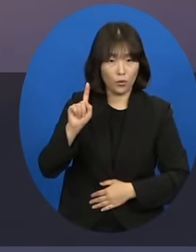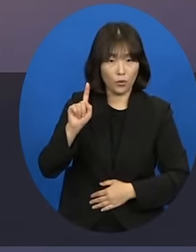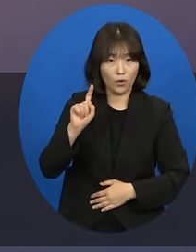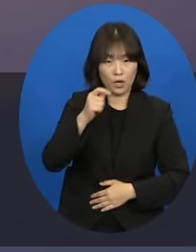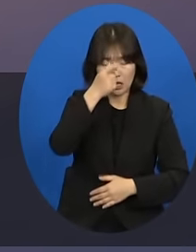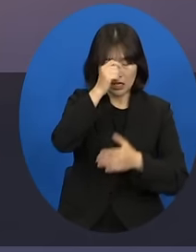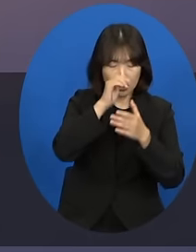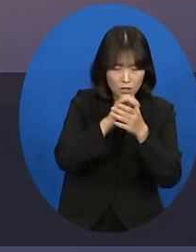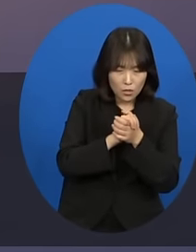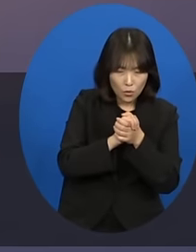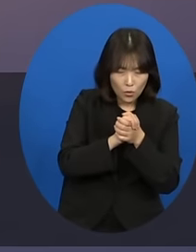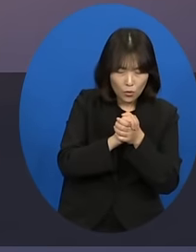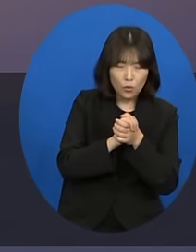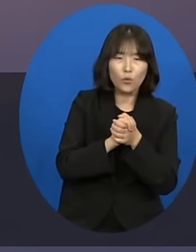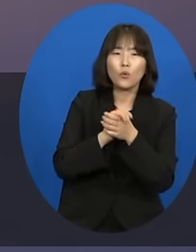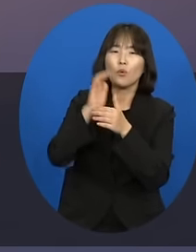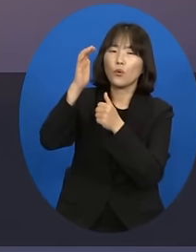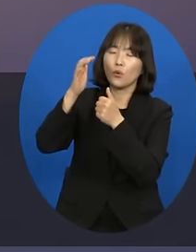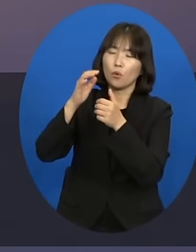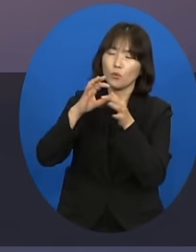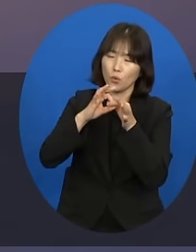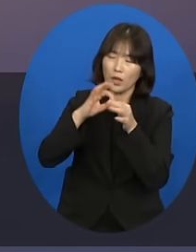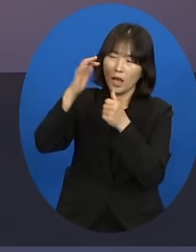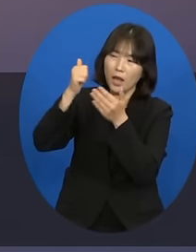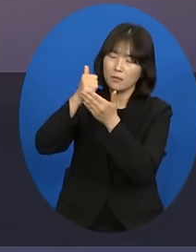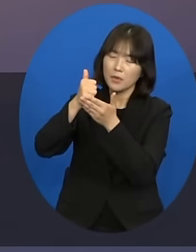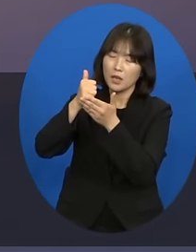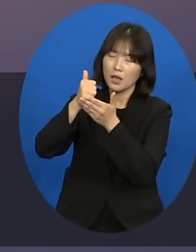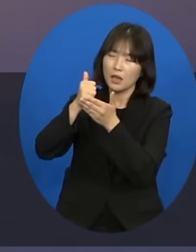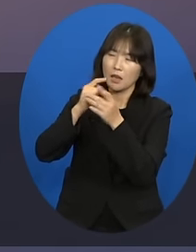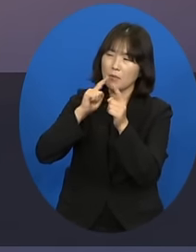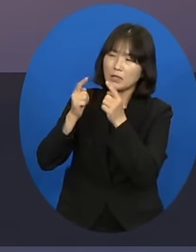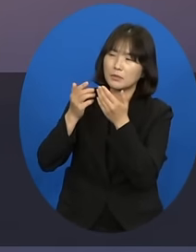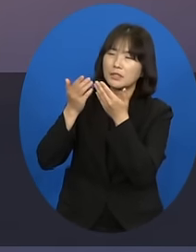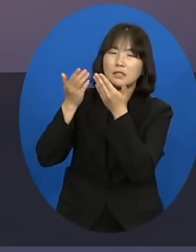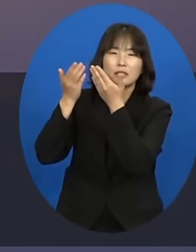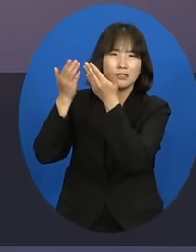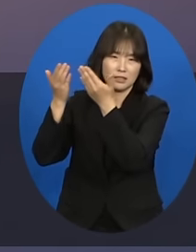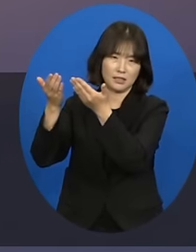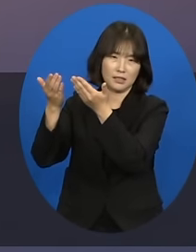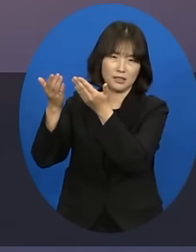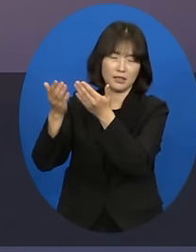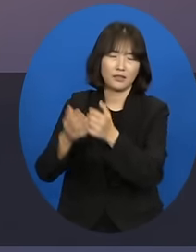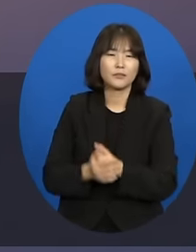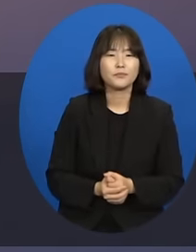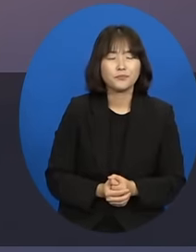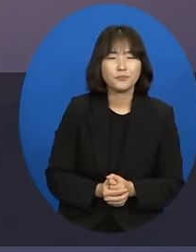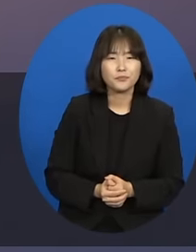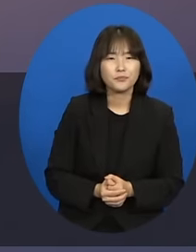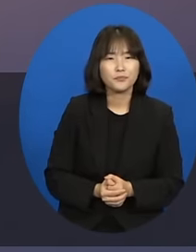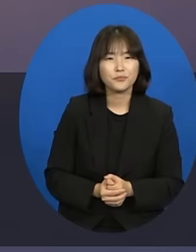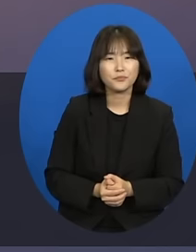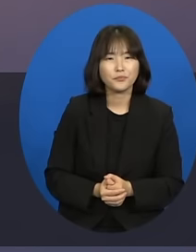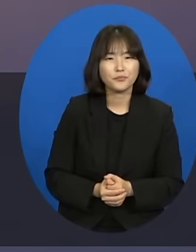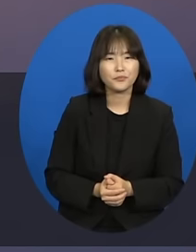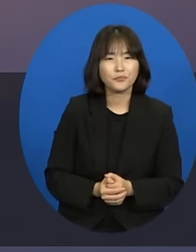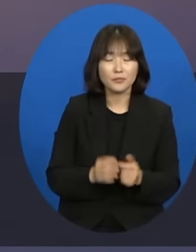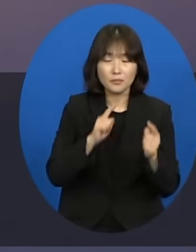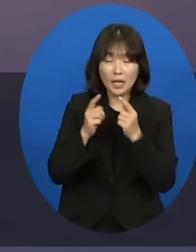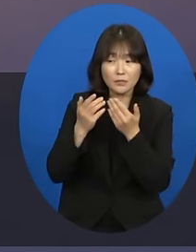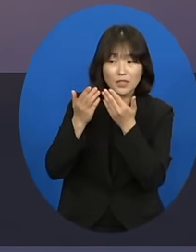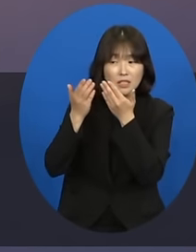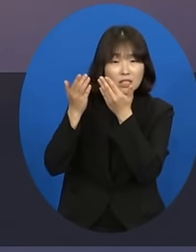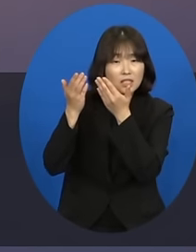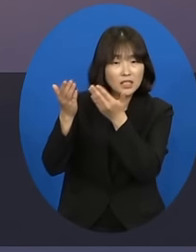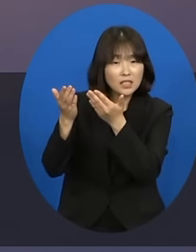기도와 간구로 하나님께 아뢰라라고 되어 있죠. 아뢰라. 아뢴다는 건 뭡니까? 뭐 구체적으로 이렇게 이렇게 해주십시오라고